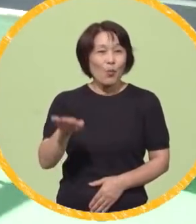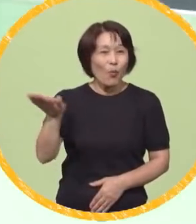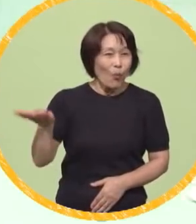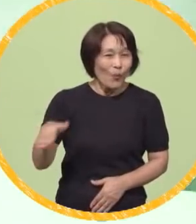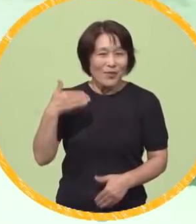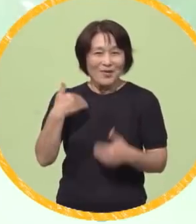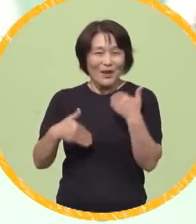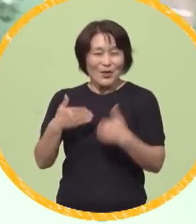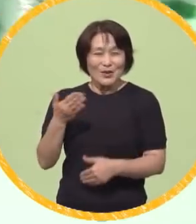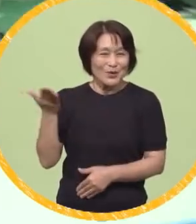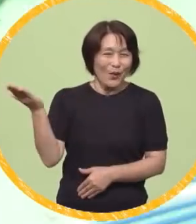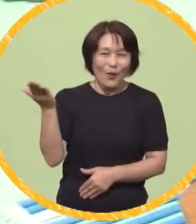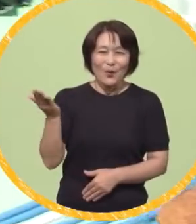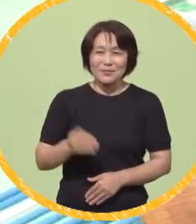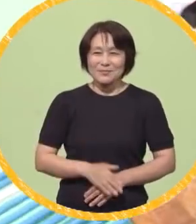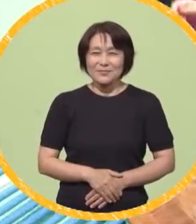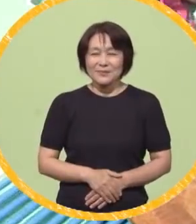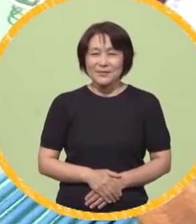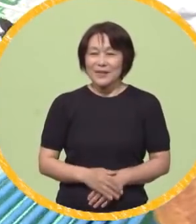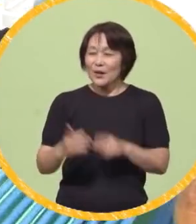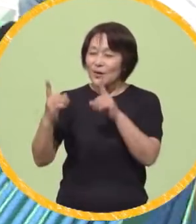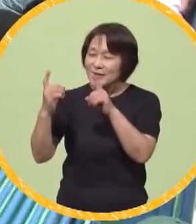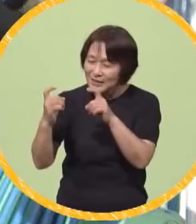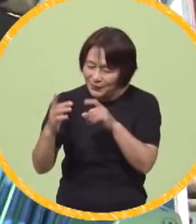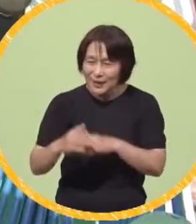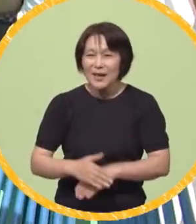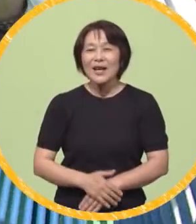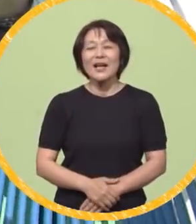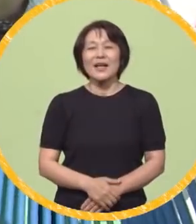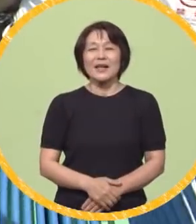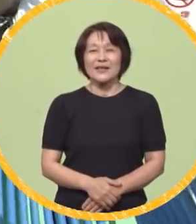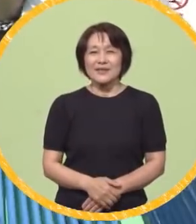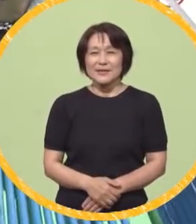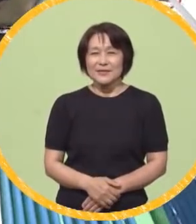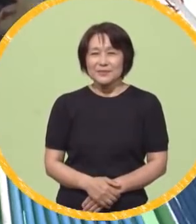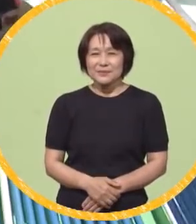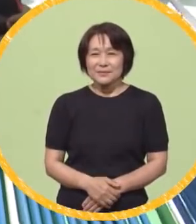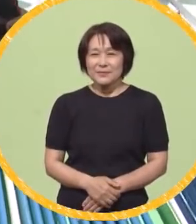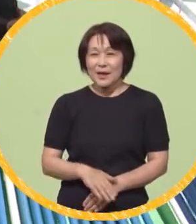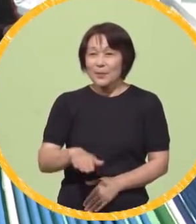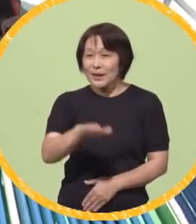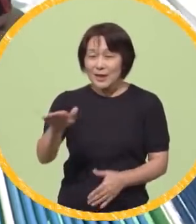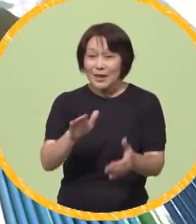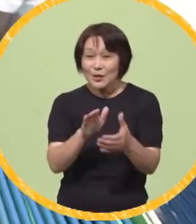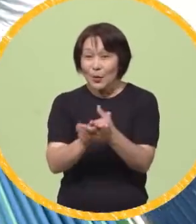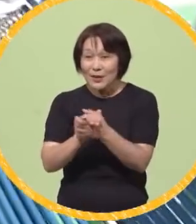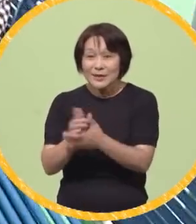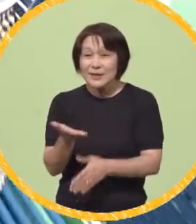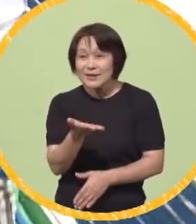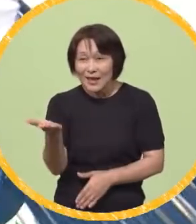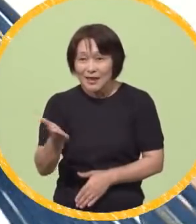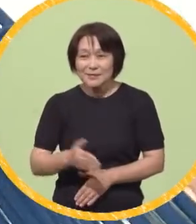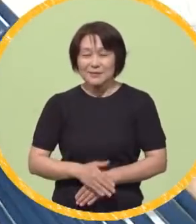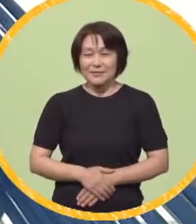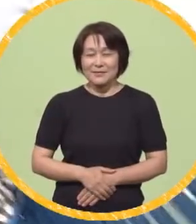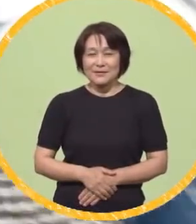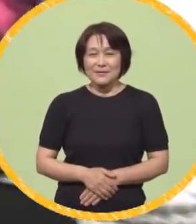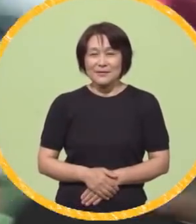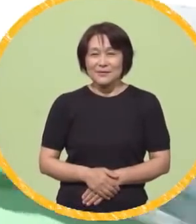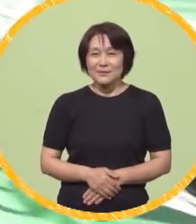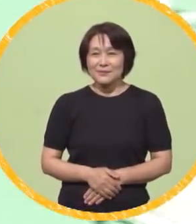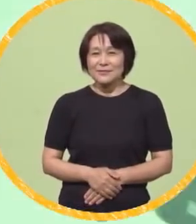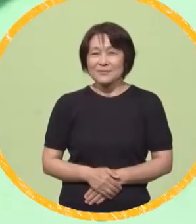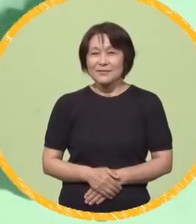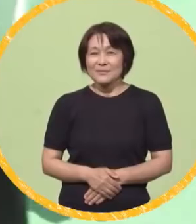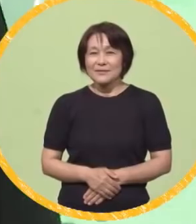方々がこんにちは。 こんにちは。 皆さんお友達同士ですか。